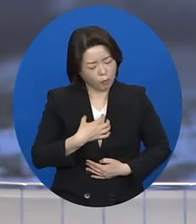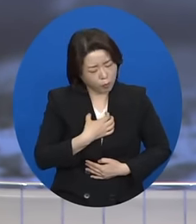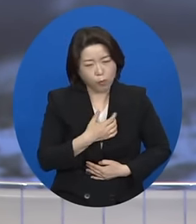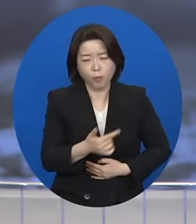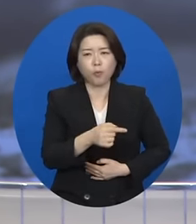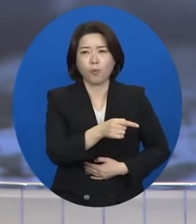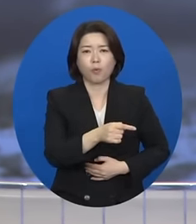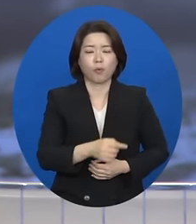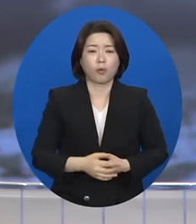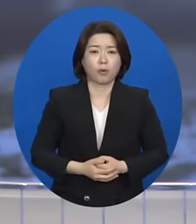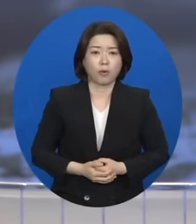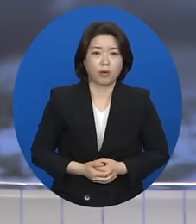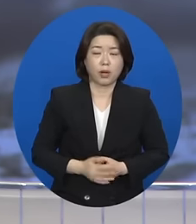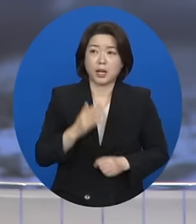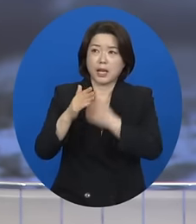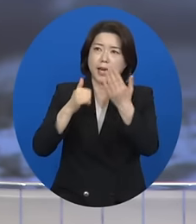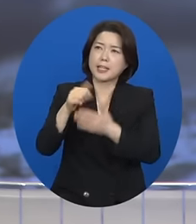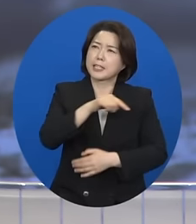책들은